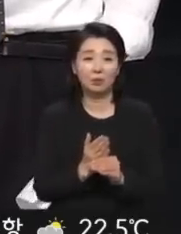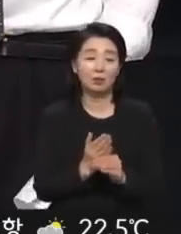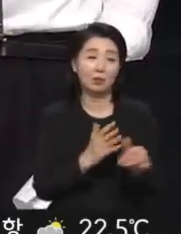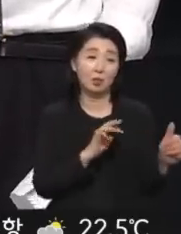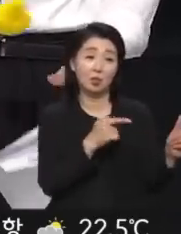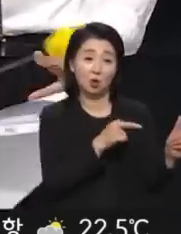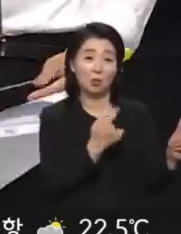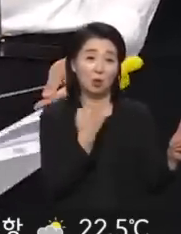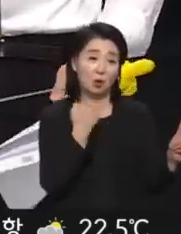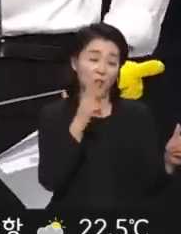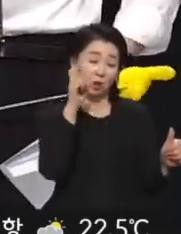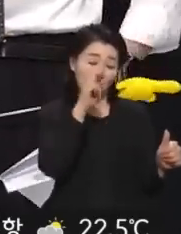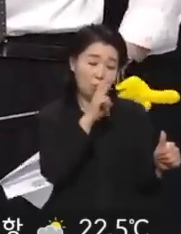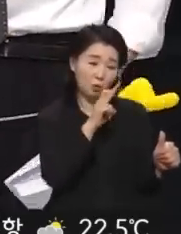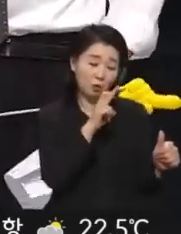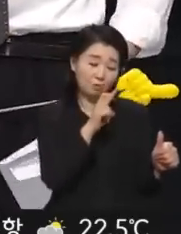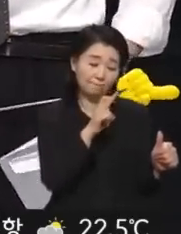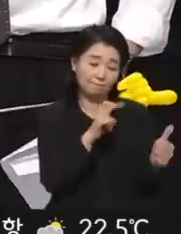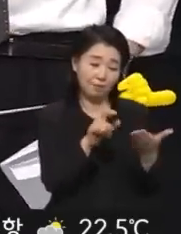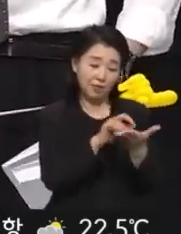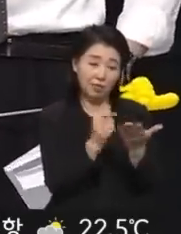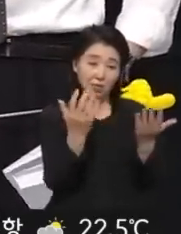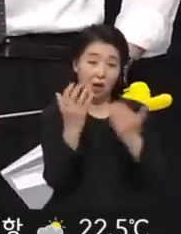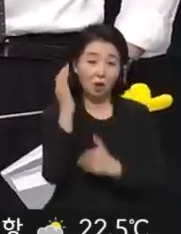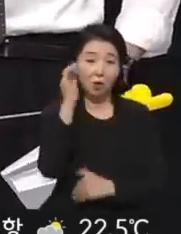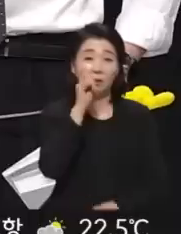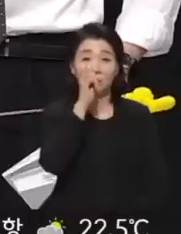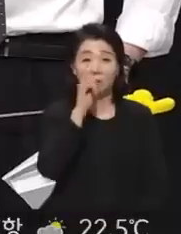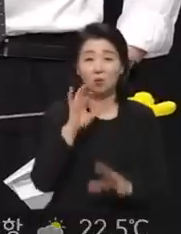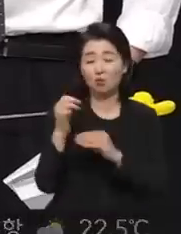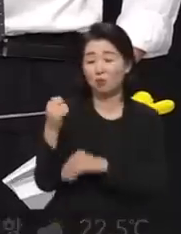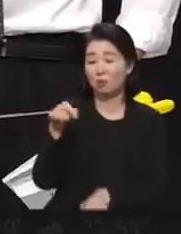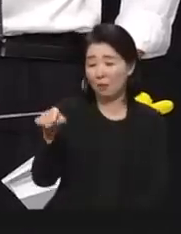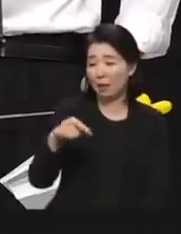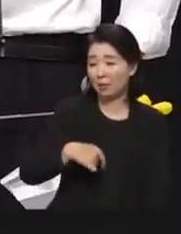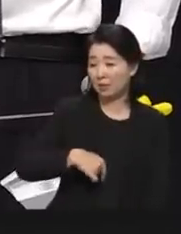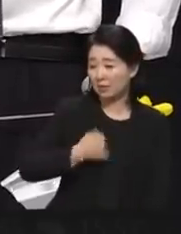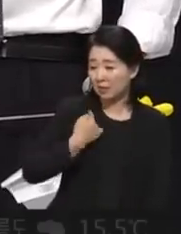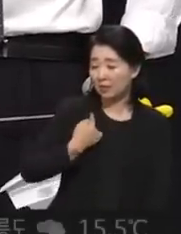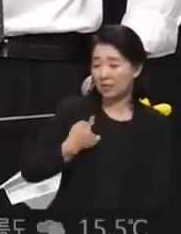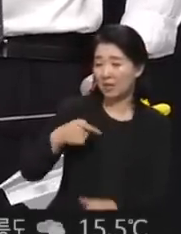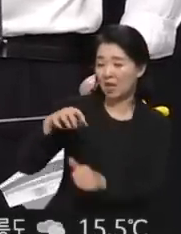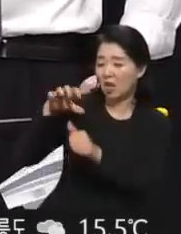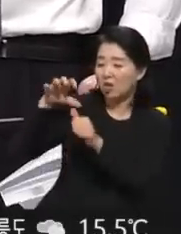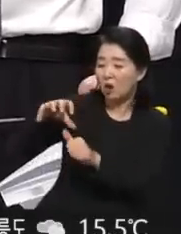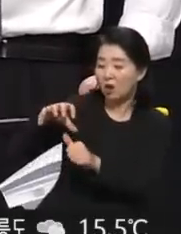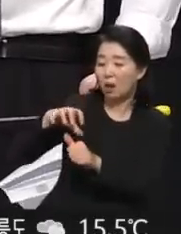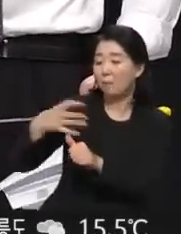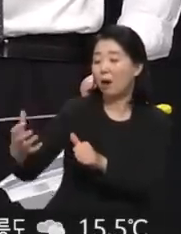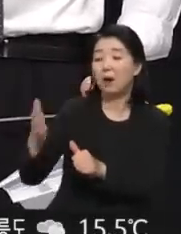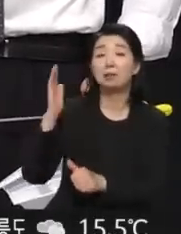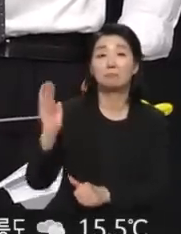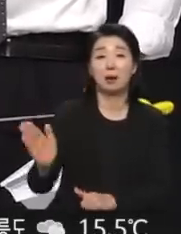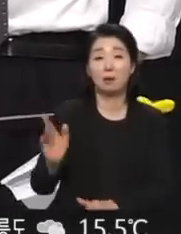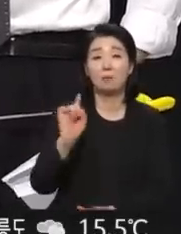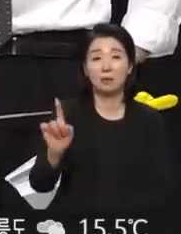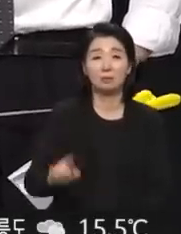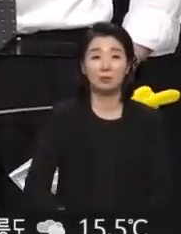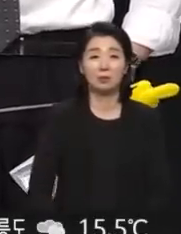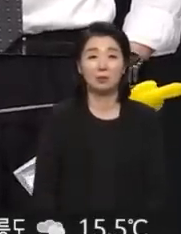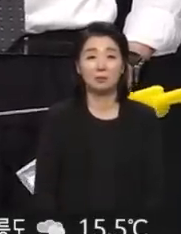어제 오전 기자회견을 열었는데요. 국민의힘을 향해 자신의 영향권에서 벗어나려 들지 말라고